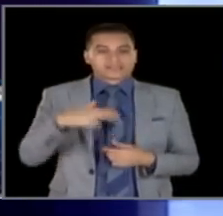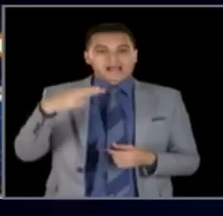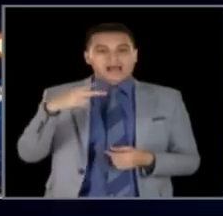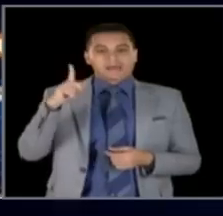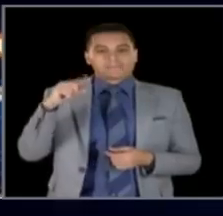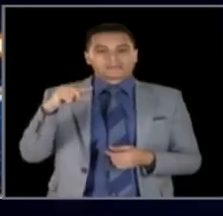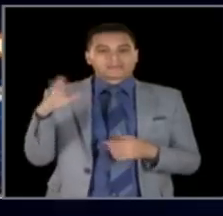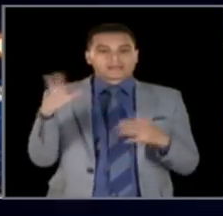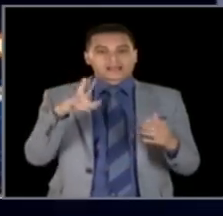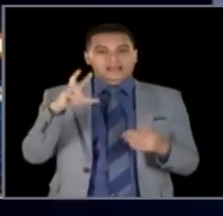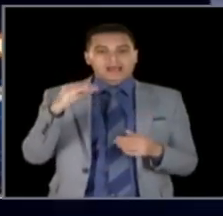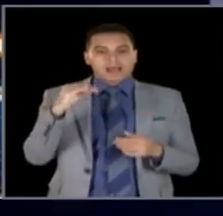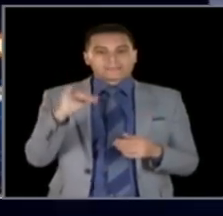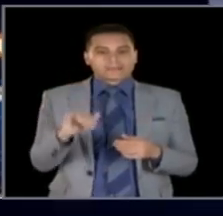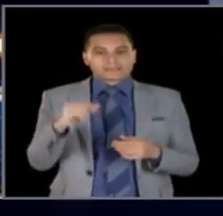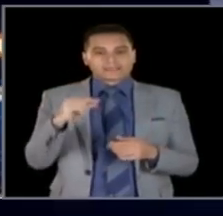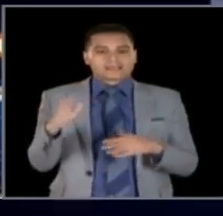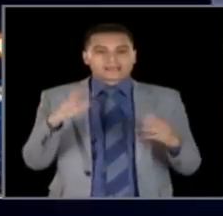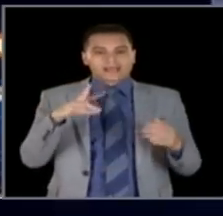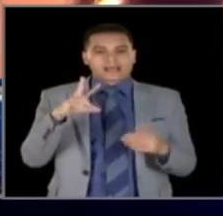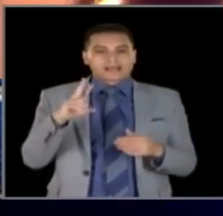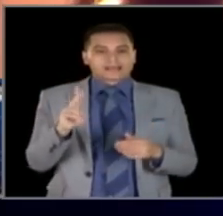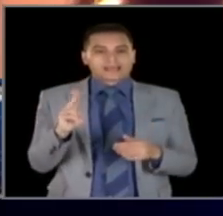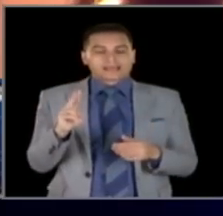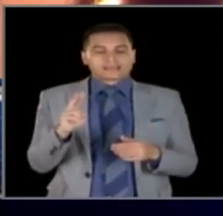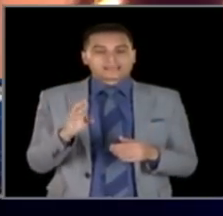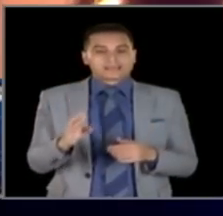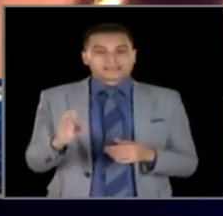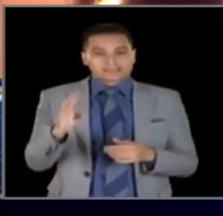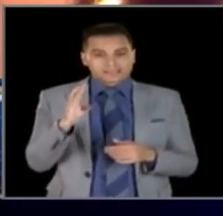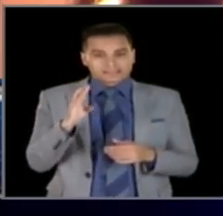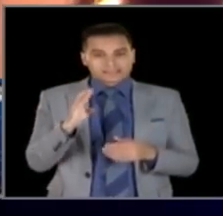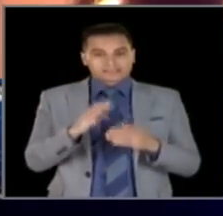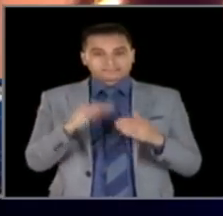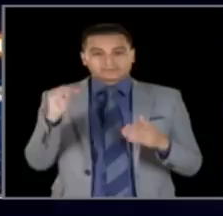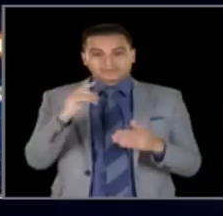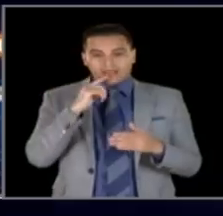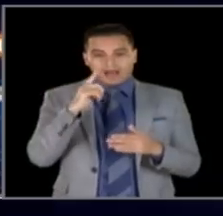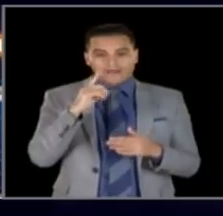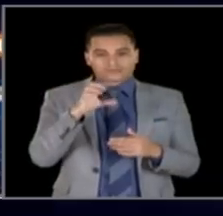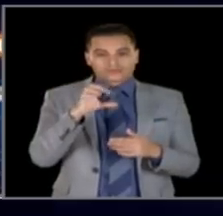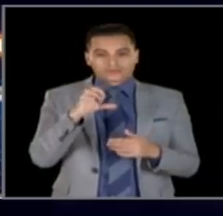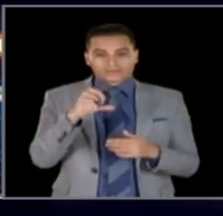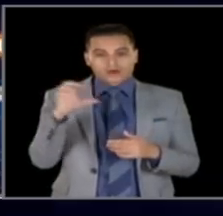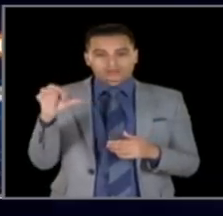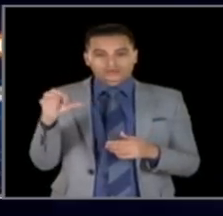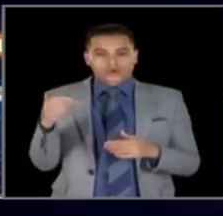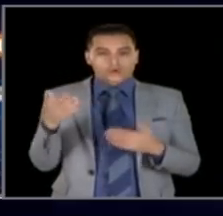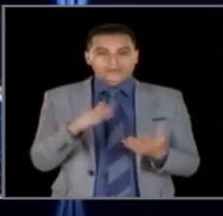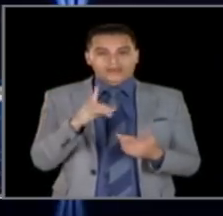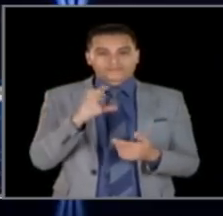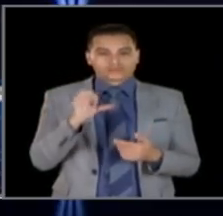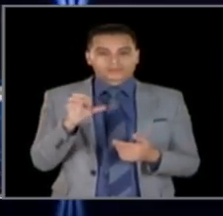الثاني. شيرين عبد الحميد الثاني اتخلع 1909 وتوفى